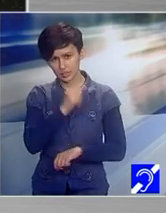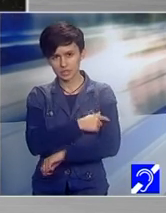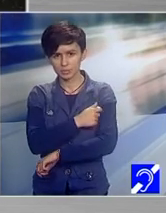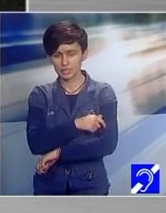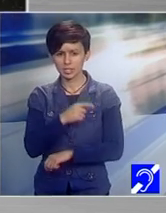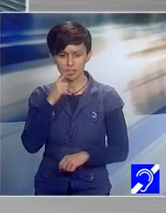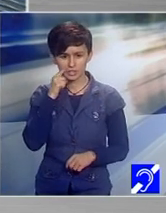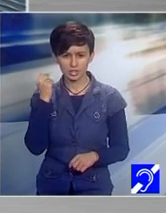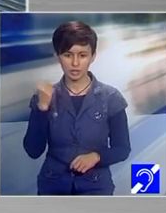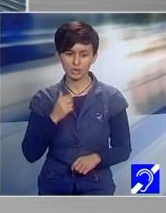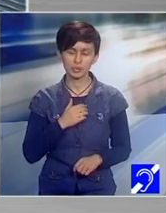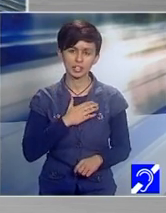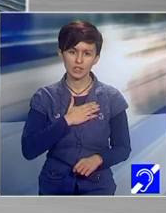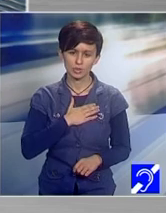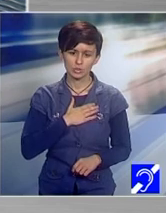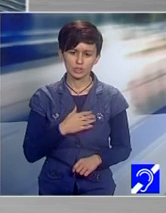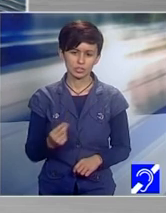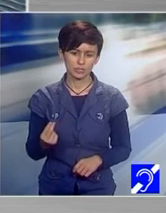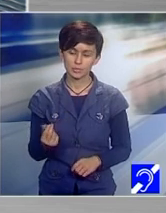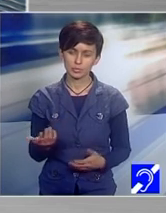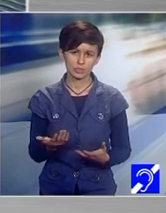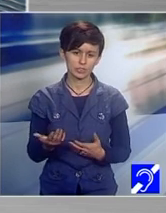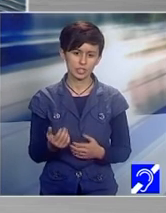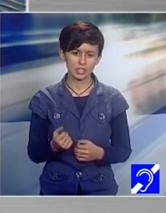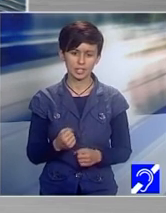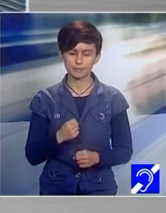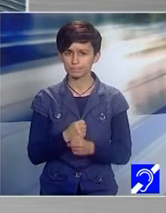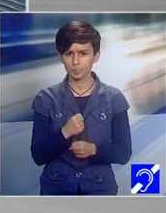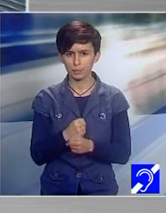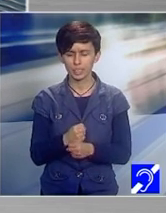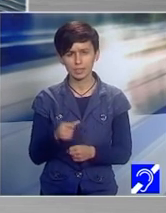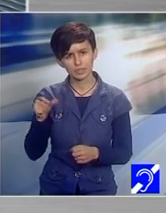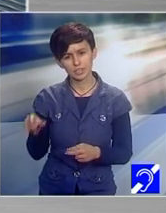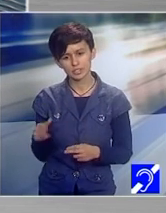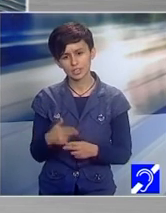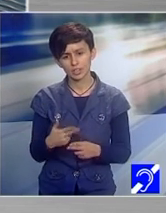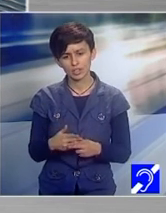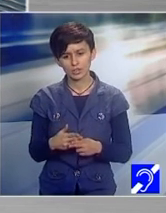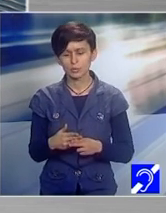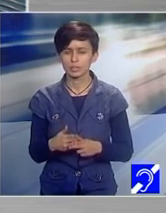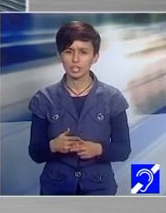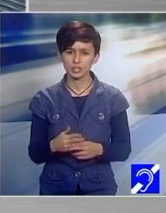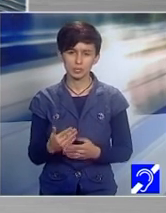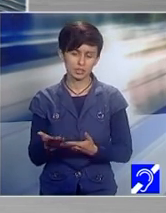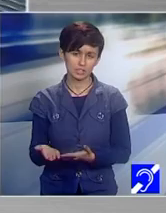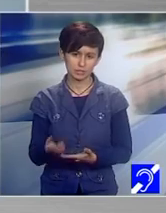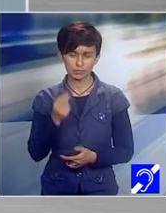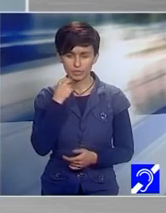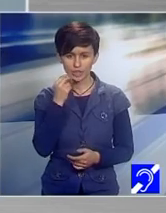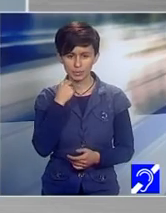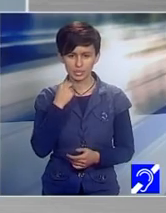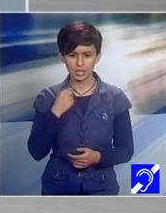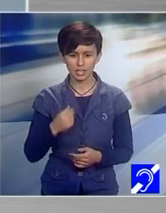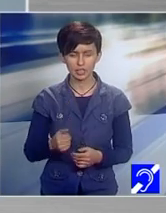oameni cu inimă mare. Genial. Și care se ocupă de bolnav până la a-i băga mâncarea în gură, la a